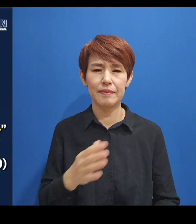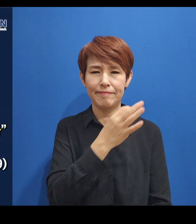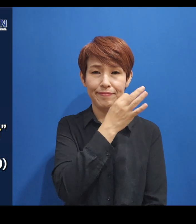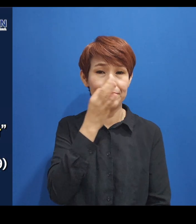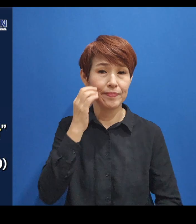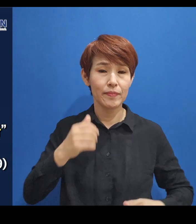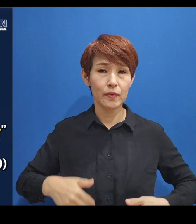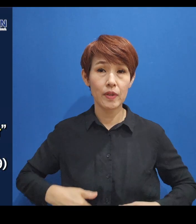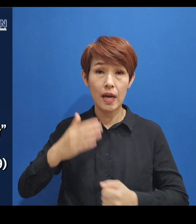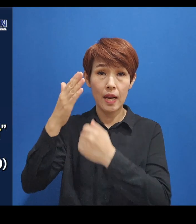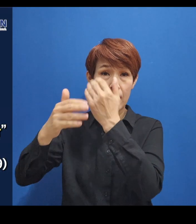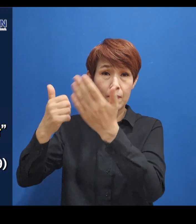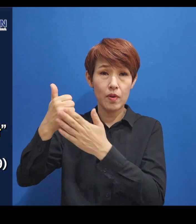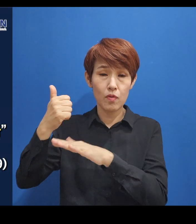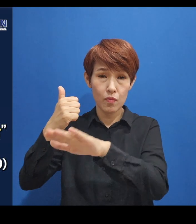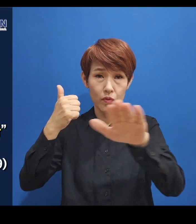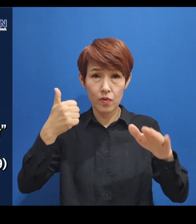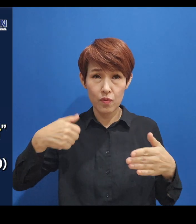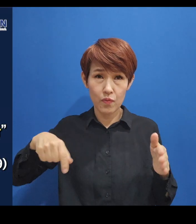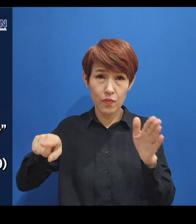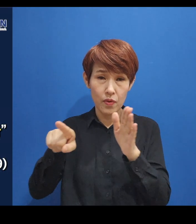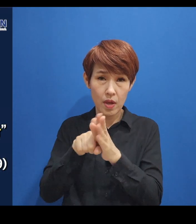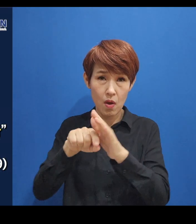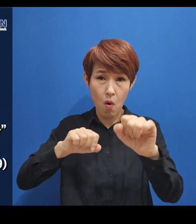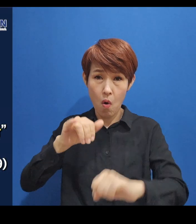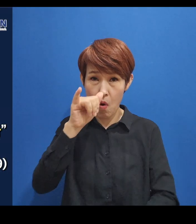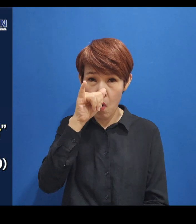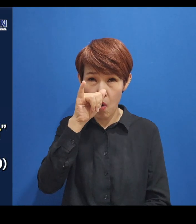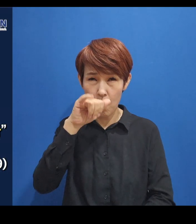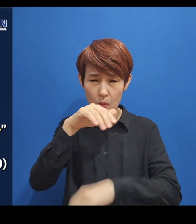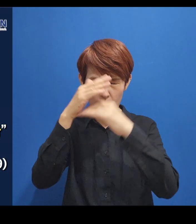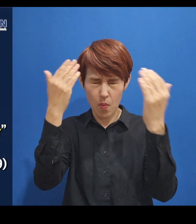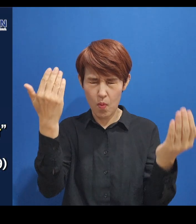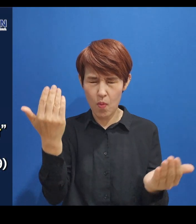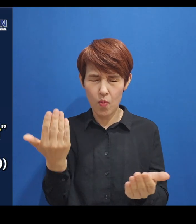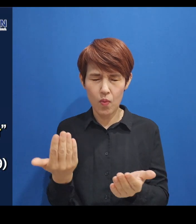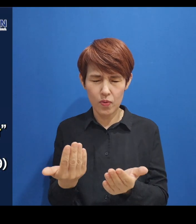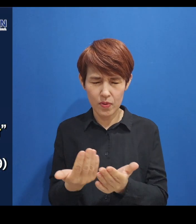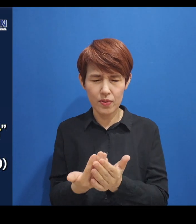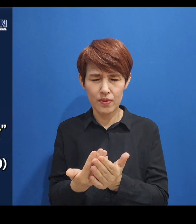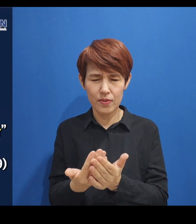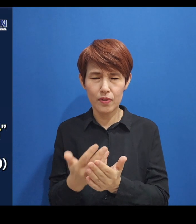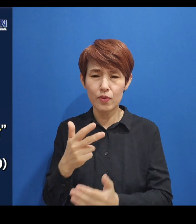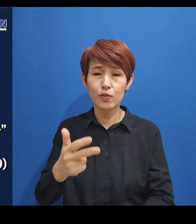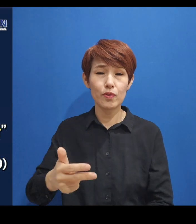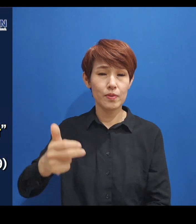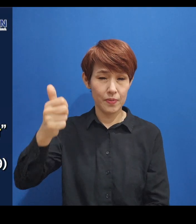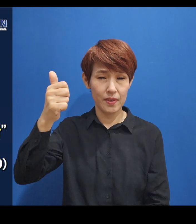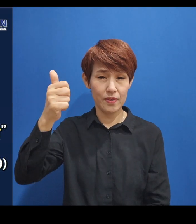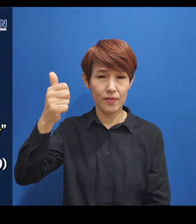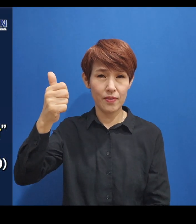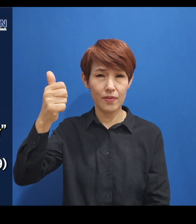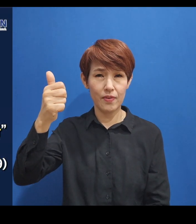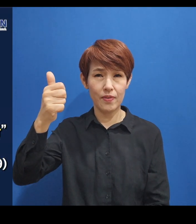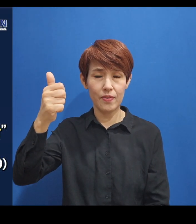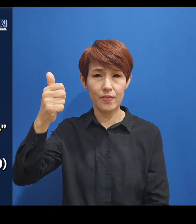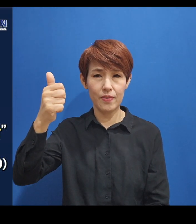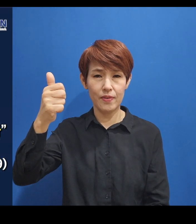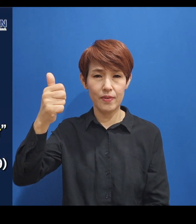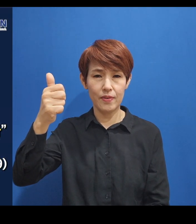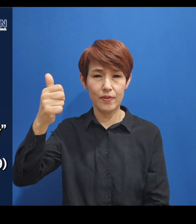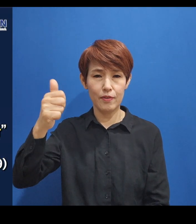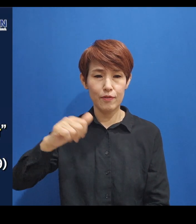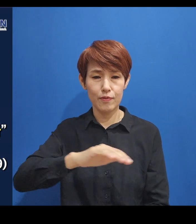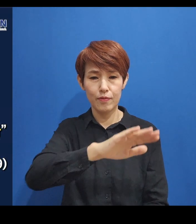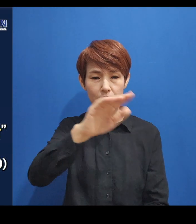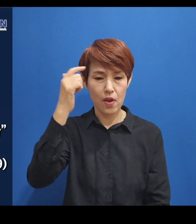만일 하나님이 우리를 위하시면 모든 걸 묶어버리실 수 있는 천지의 대주제께서